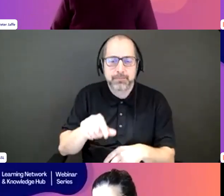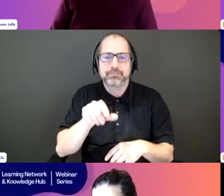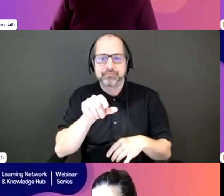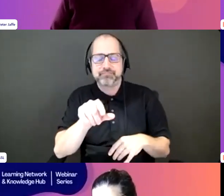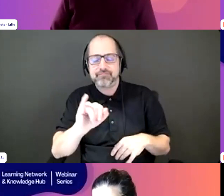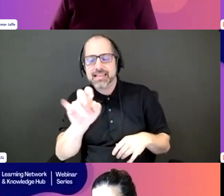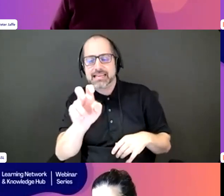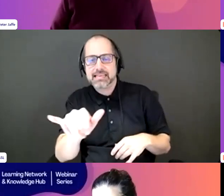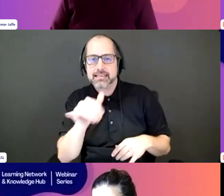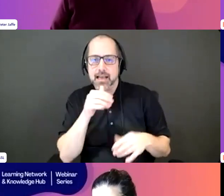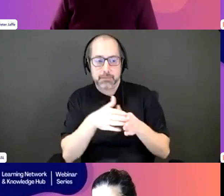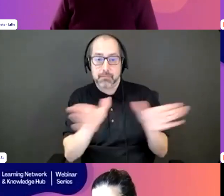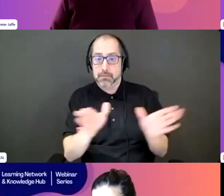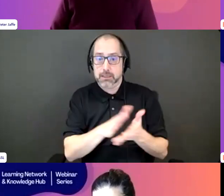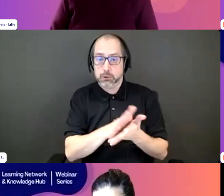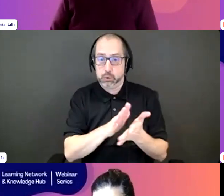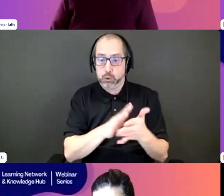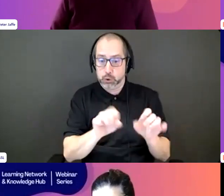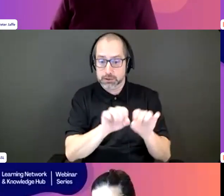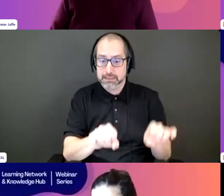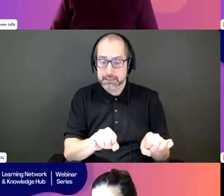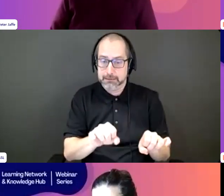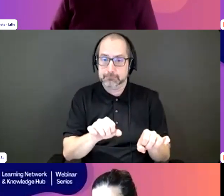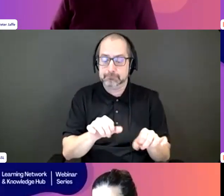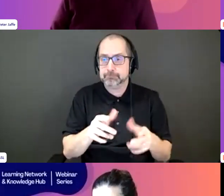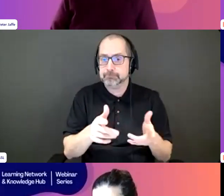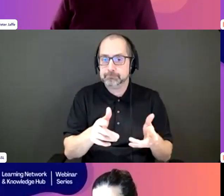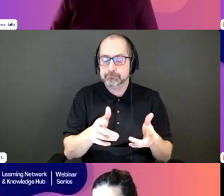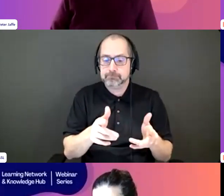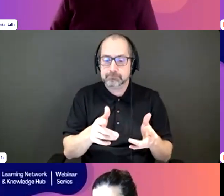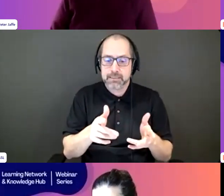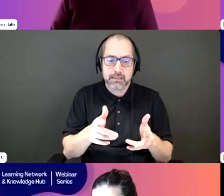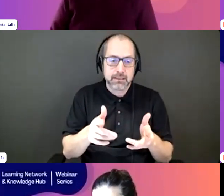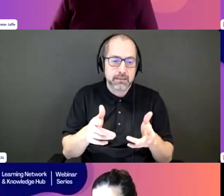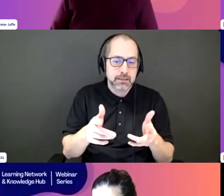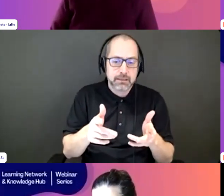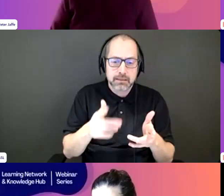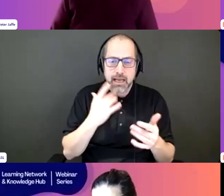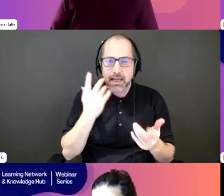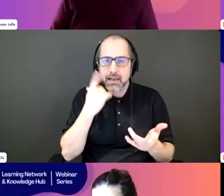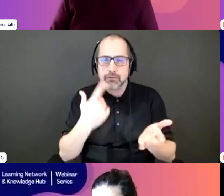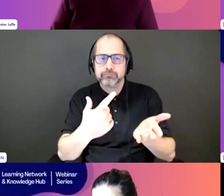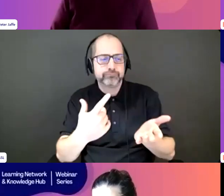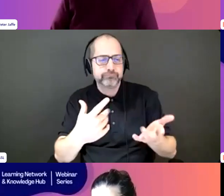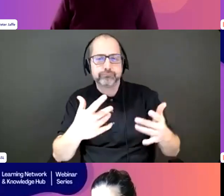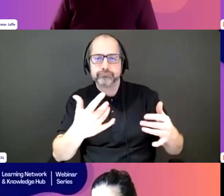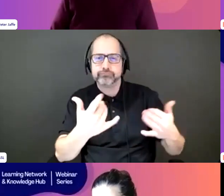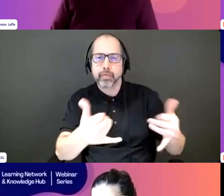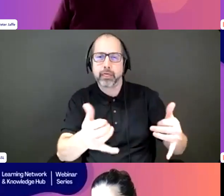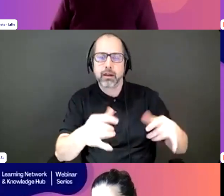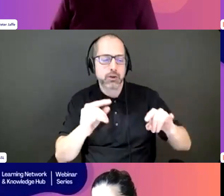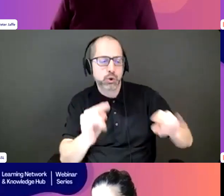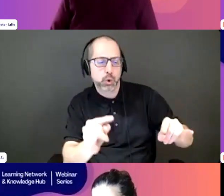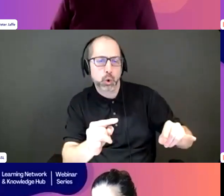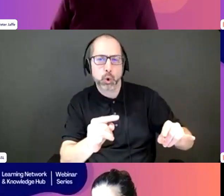comprendre mais bien dans le système de scolaire donc parfois on